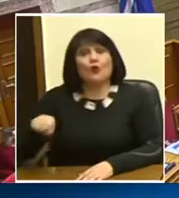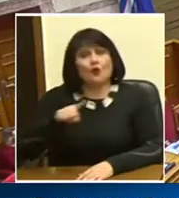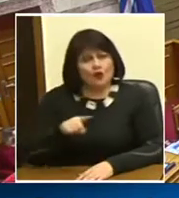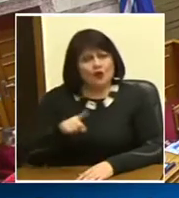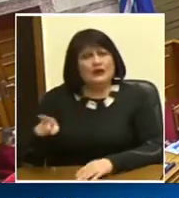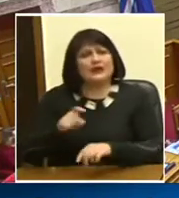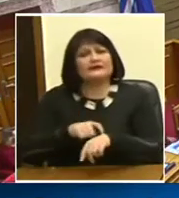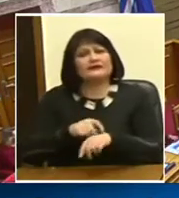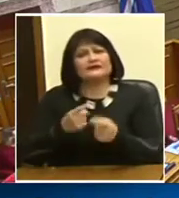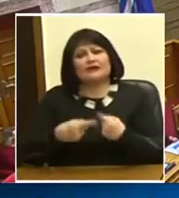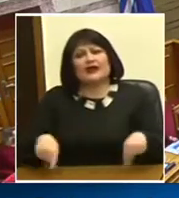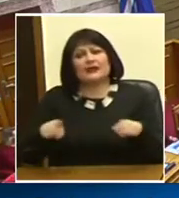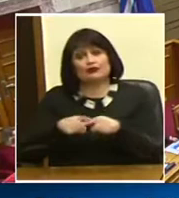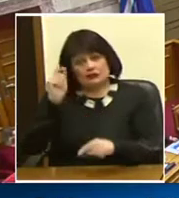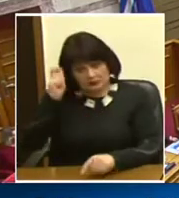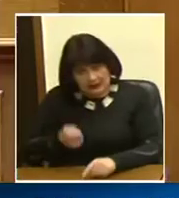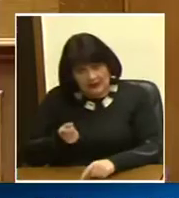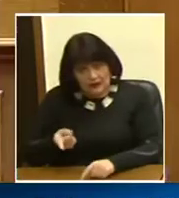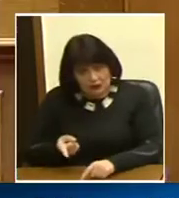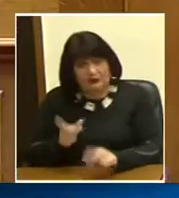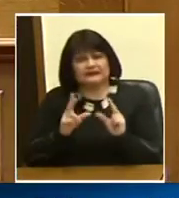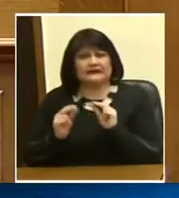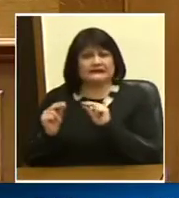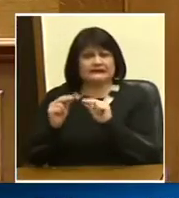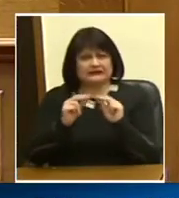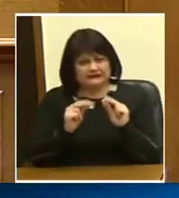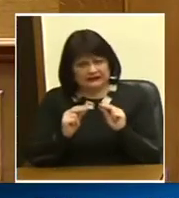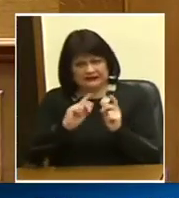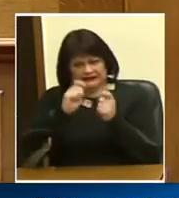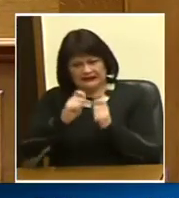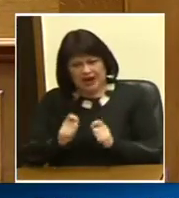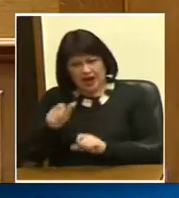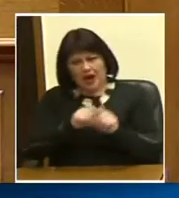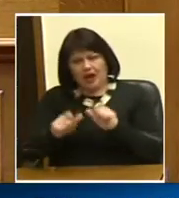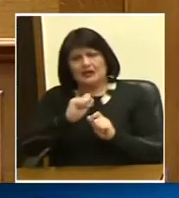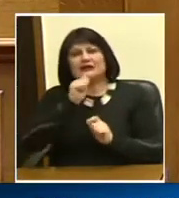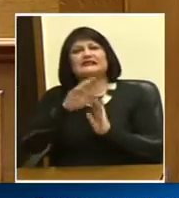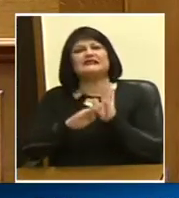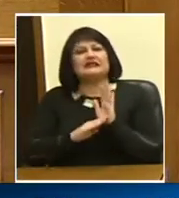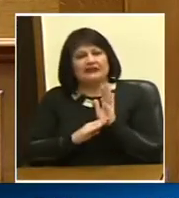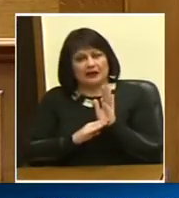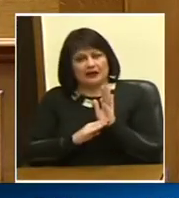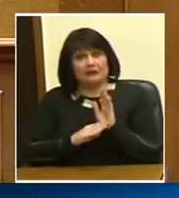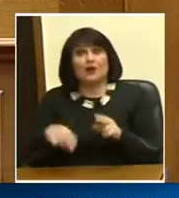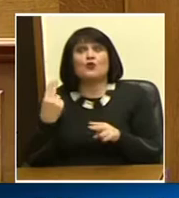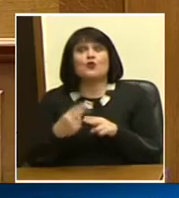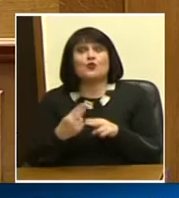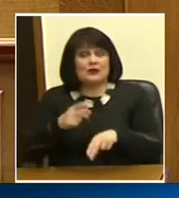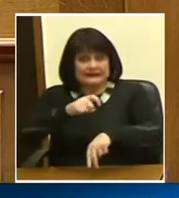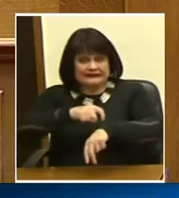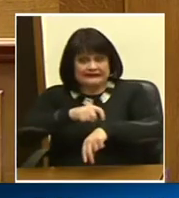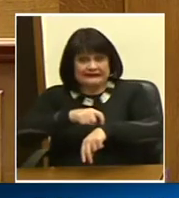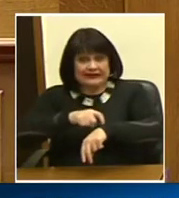την αίθουσα παραδεχτήκαμε ότι η συζήτηση για την αναθεώρηση του Συντάγματος είναι κορυφαία στιγμή